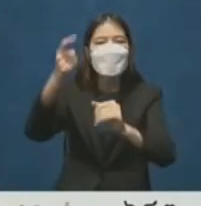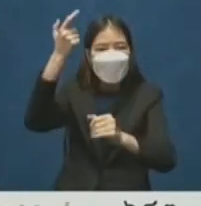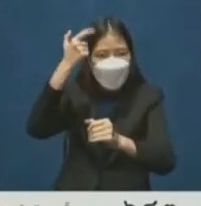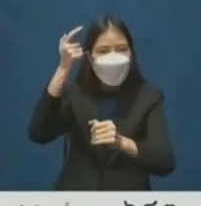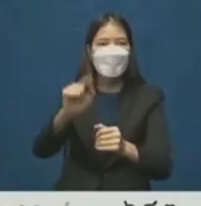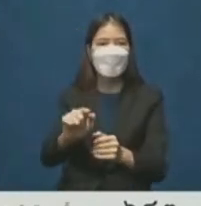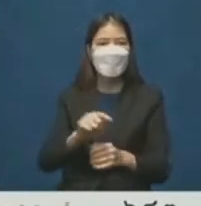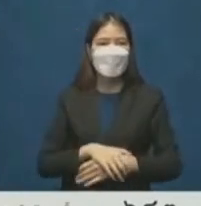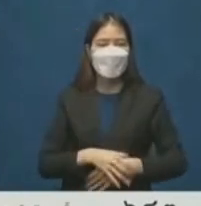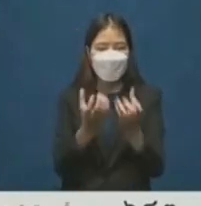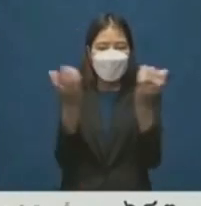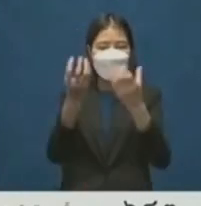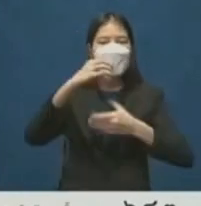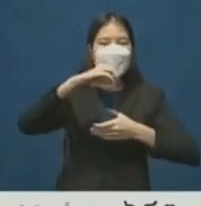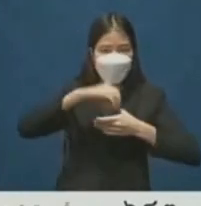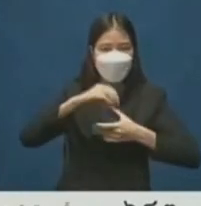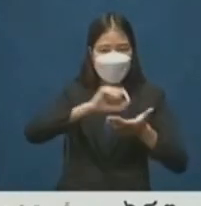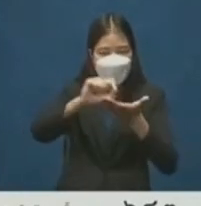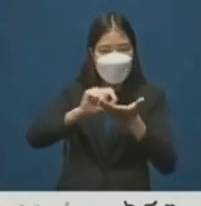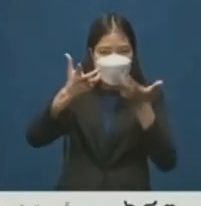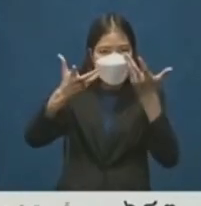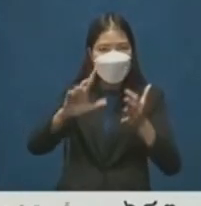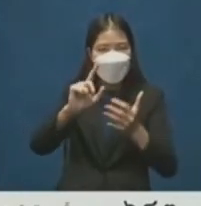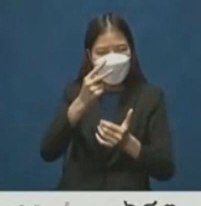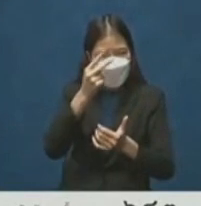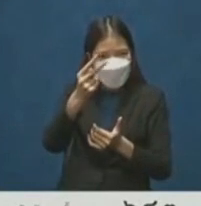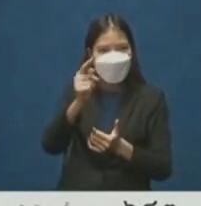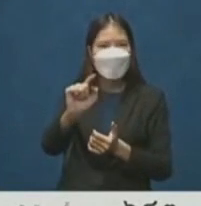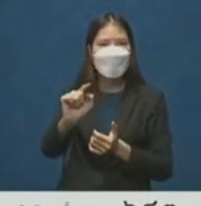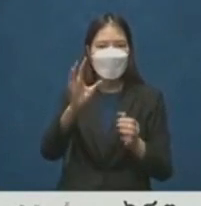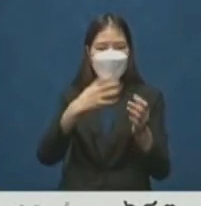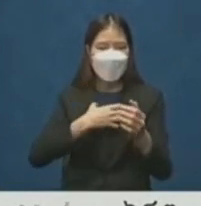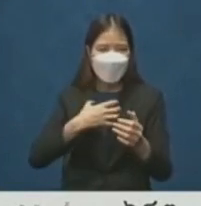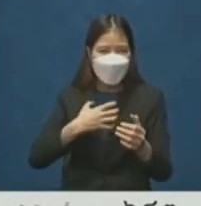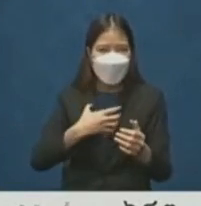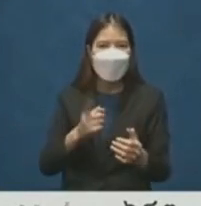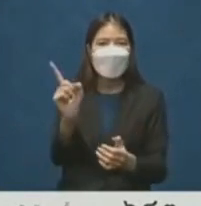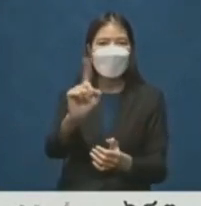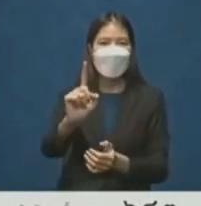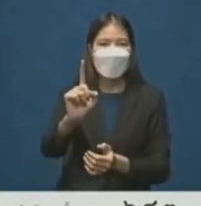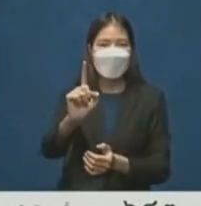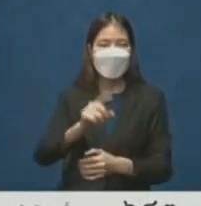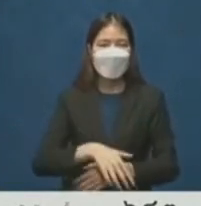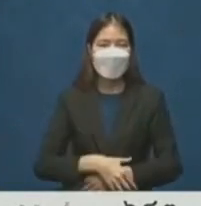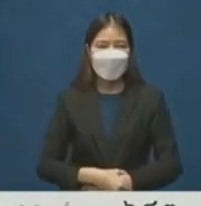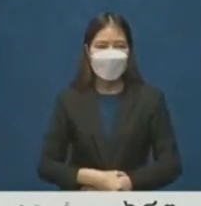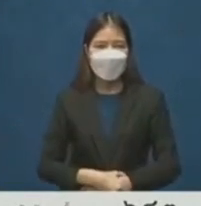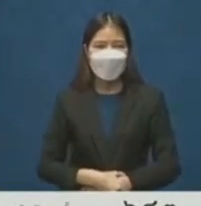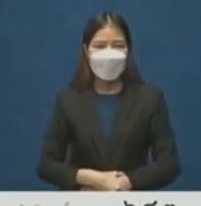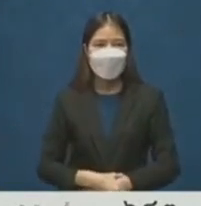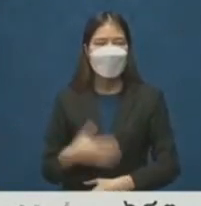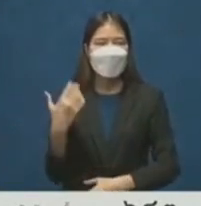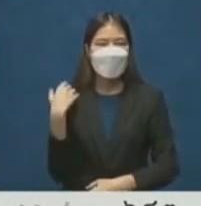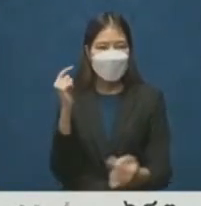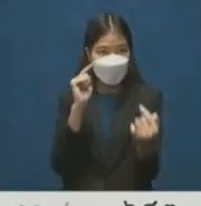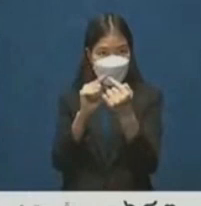ำก่อนฉะนั้นความรัฐธรรมนูญเขาเขียนไว้แล้วว่าให้ตามมีความต้องการน